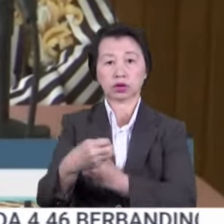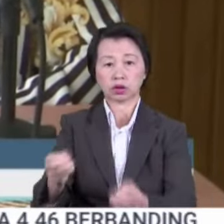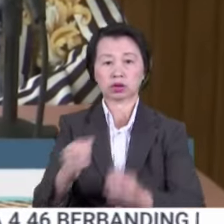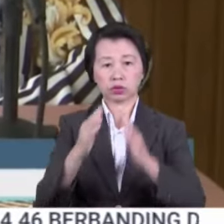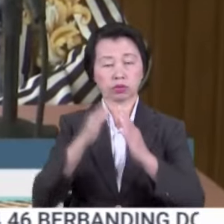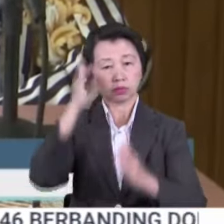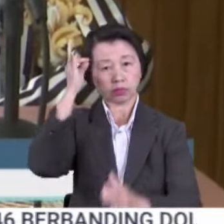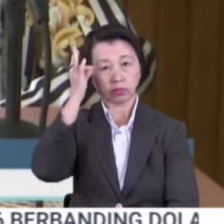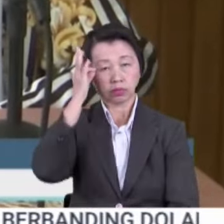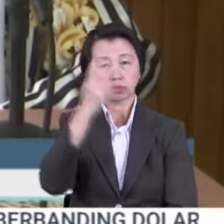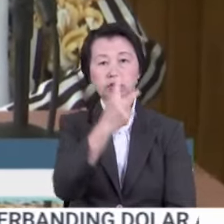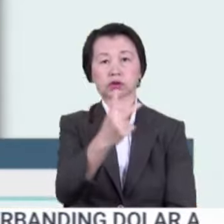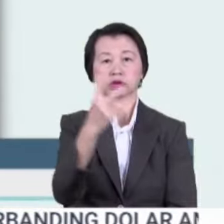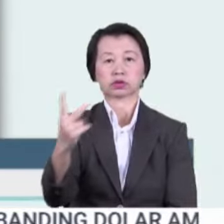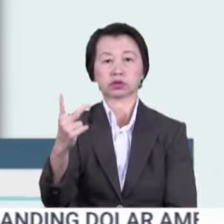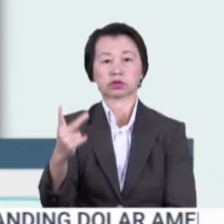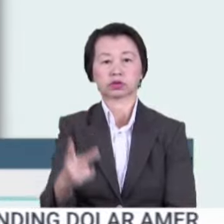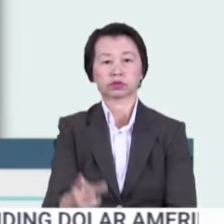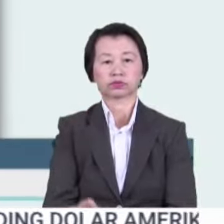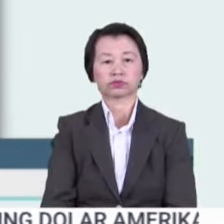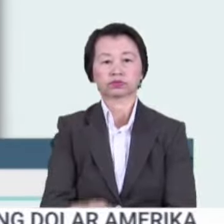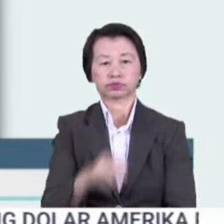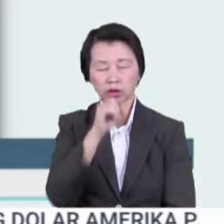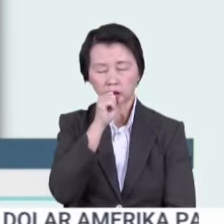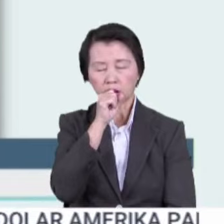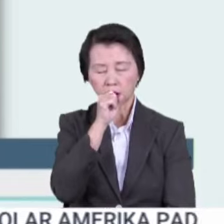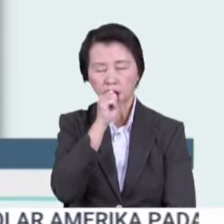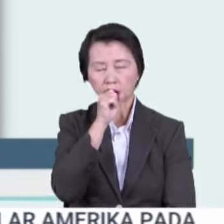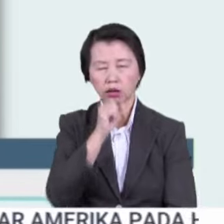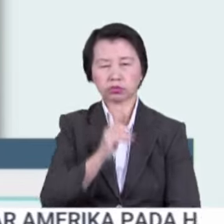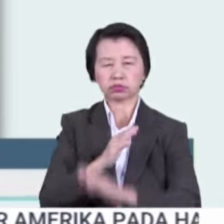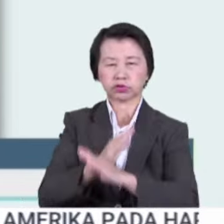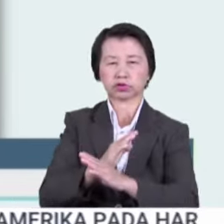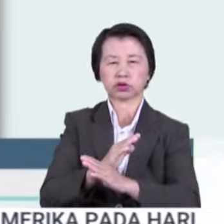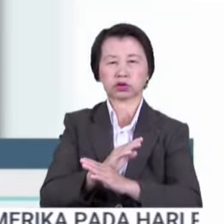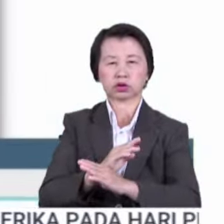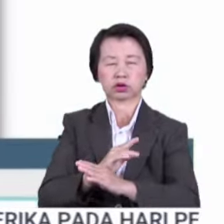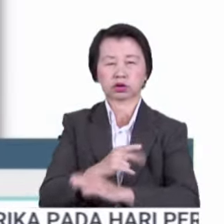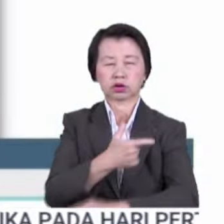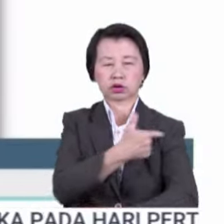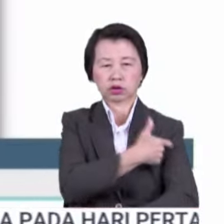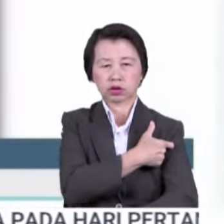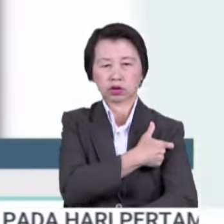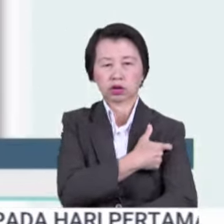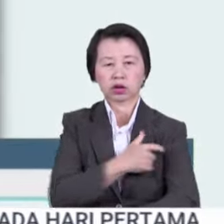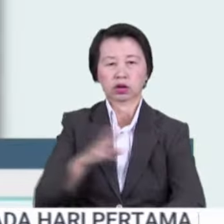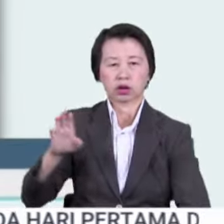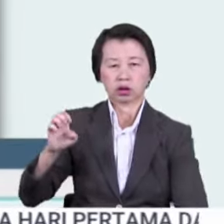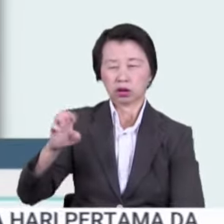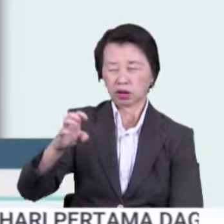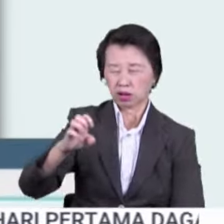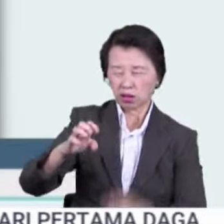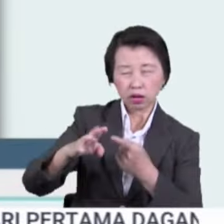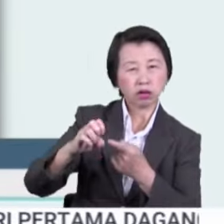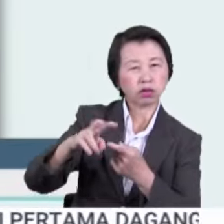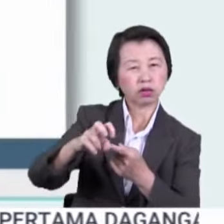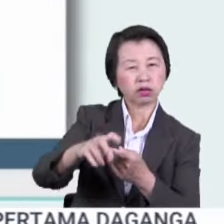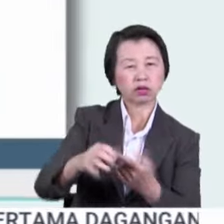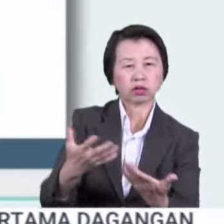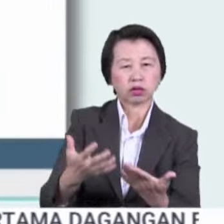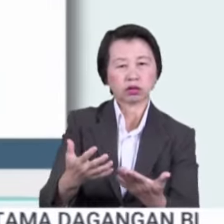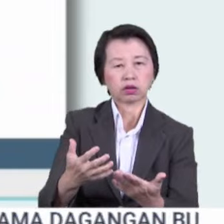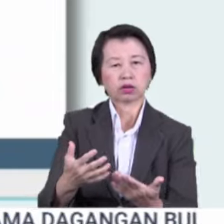persekutuan Kota Kinabalu prestasi adalah penyakit cegahan vaksin yang disebabkan oleh bakteri aportasis